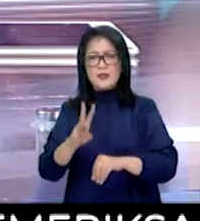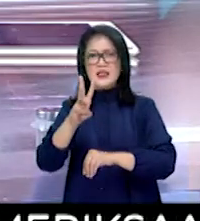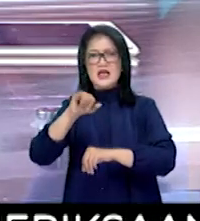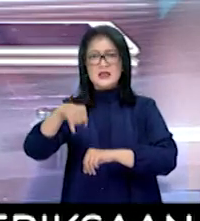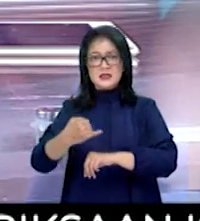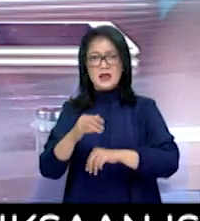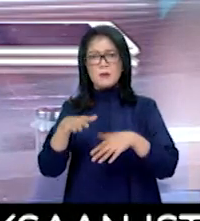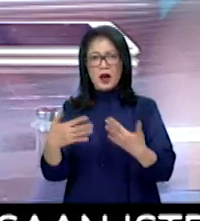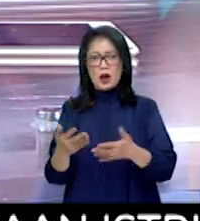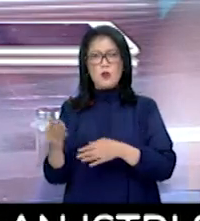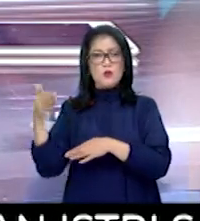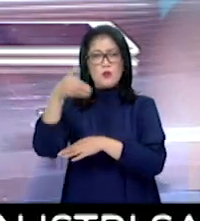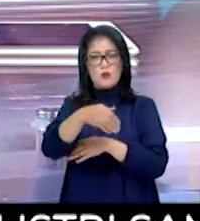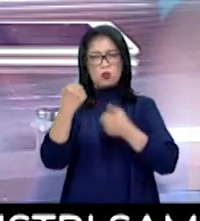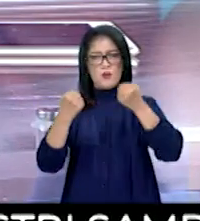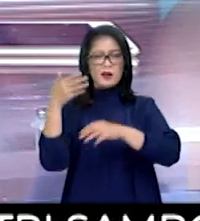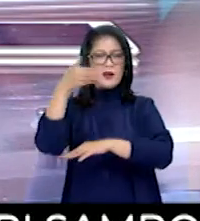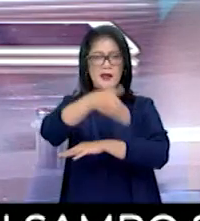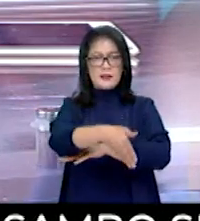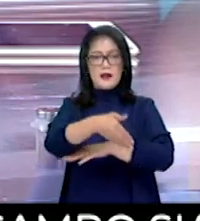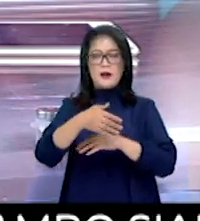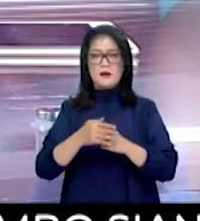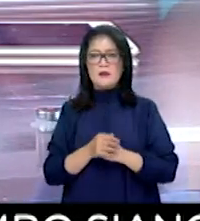usai menerjunkan puluhan unit mobil damkar.